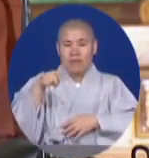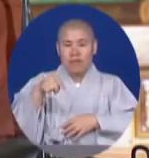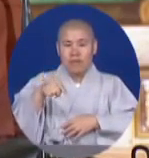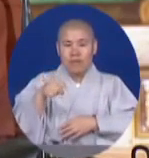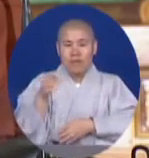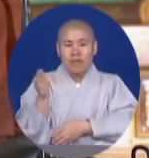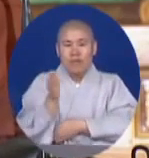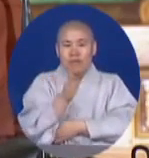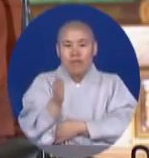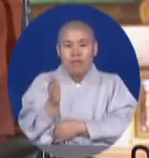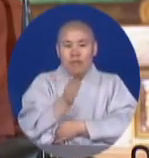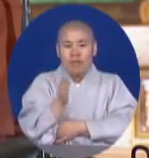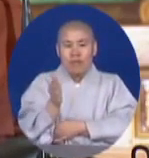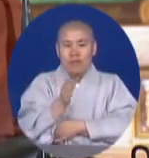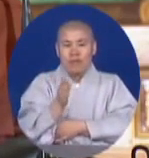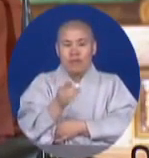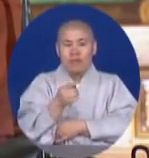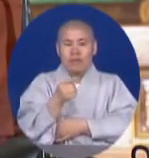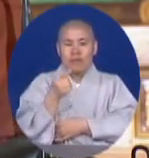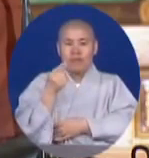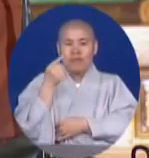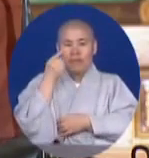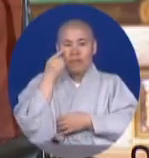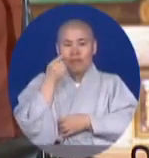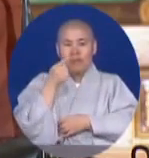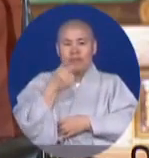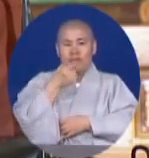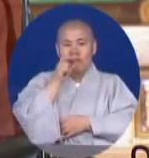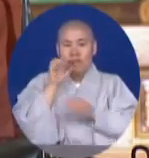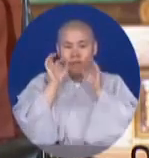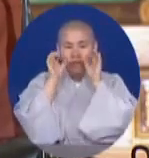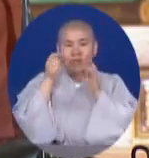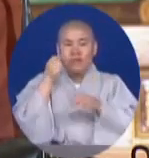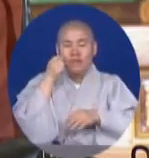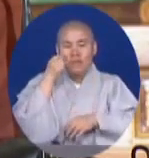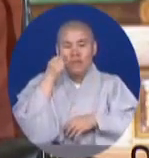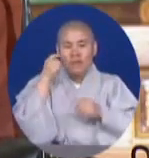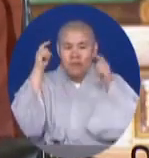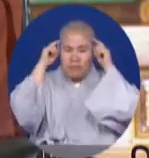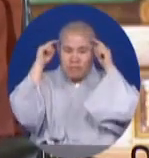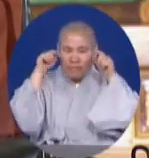물고기는 물을 못 본다. 그거 참 이 어리석은 거예요.